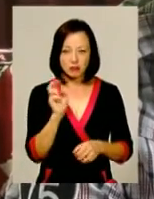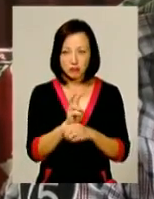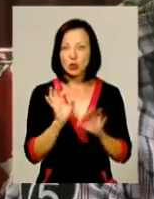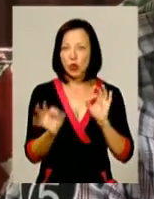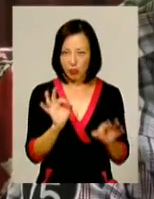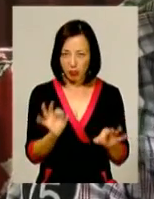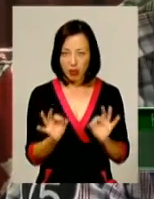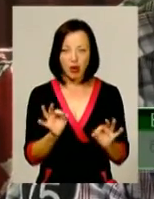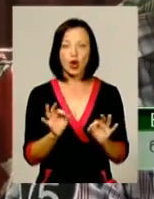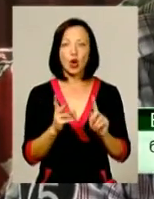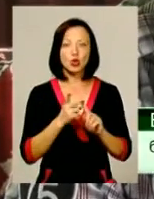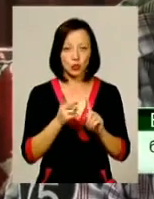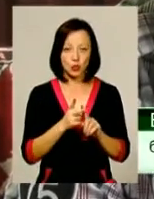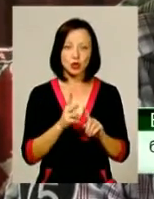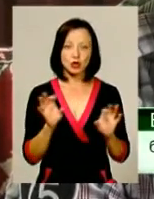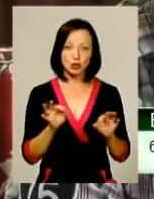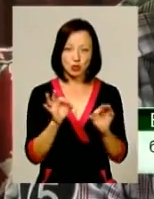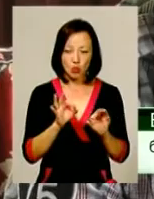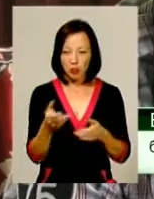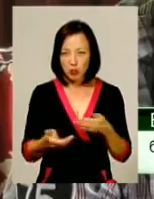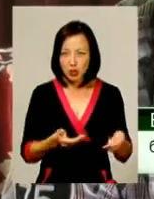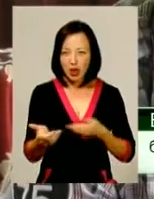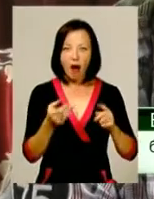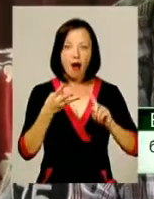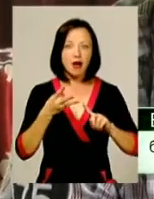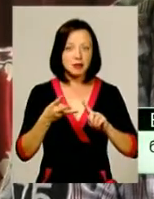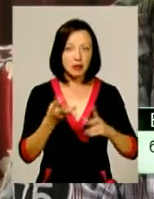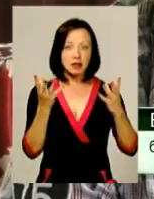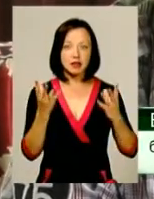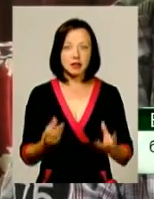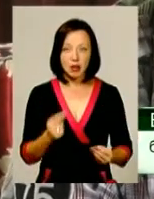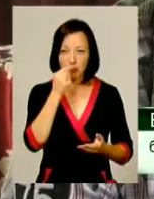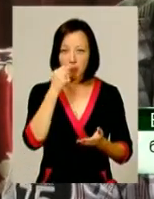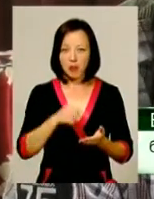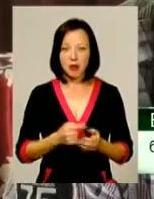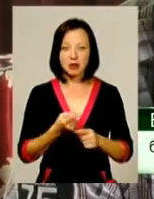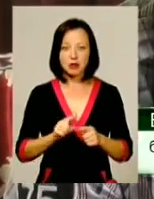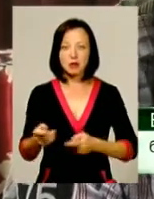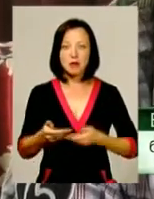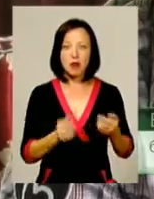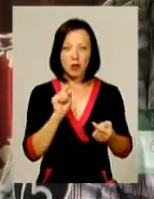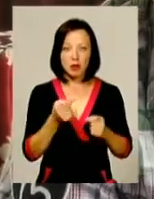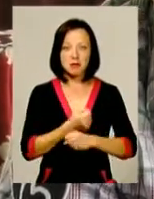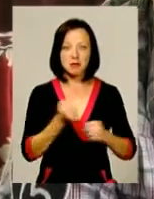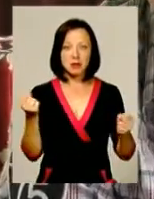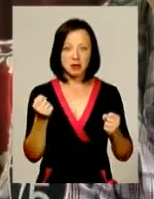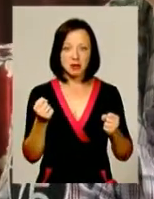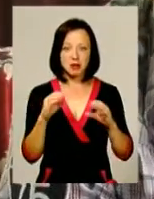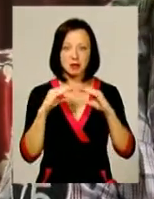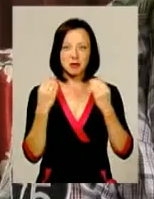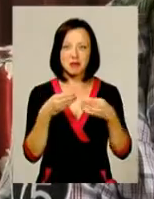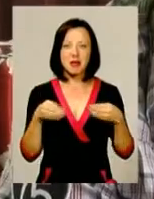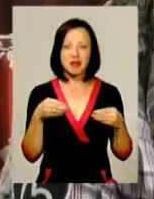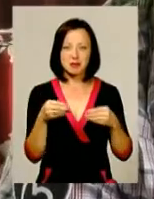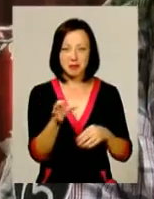було. І другий так ще прийшли, що нормально було. А ось на третій попався на цю піхотну міну. Піхотна міна пластикова була, як